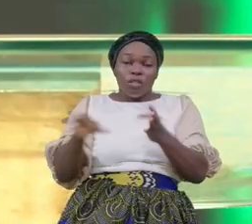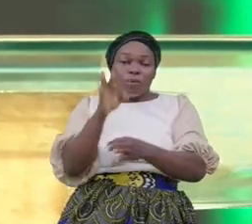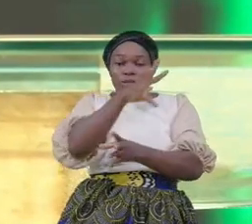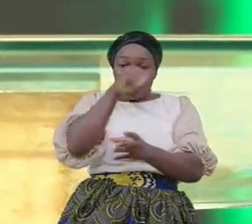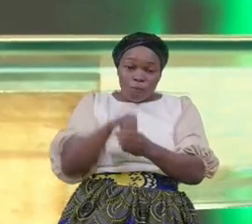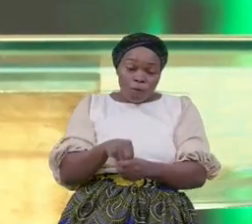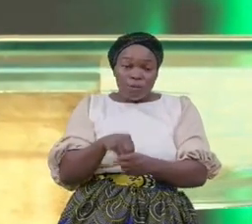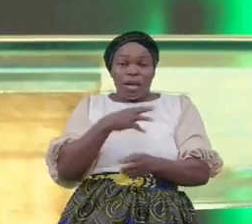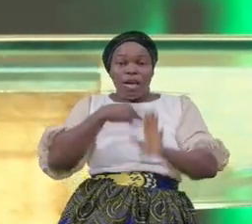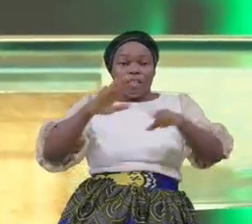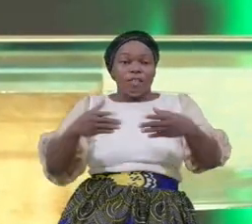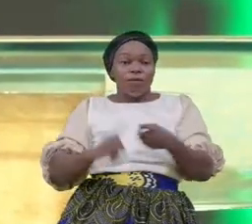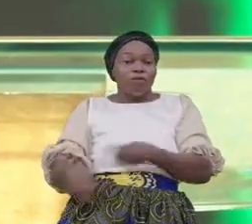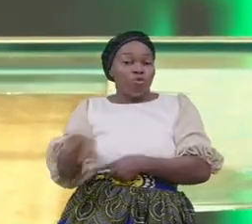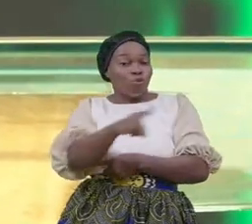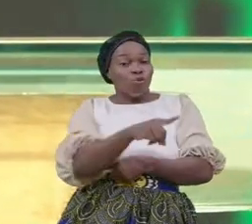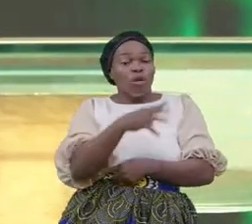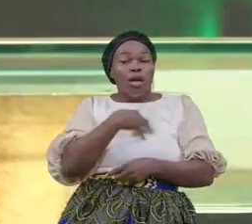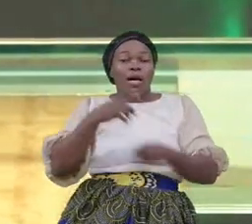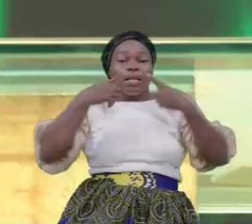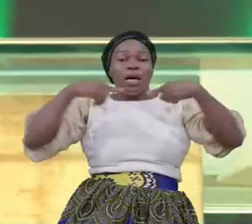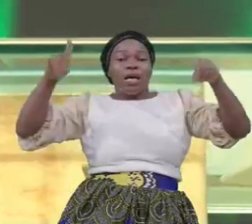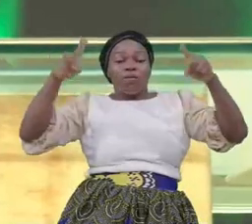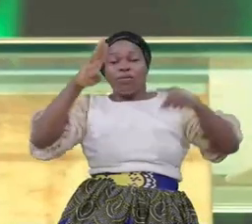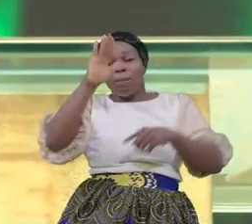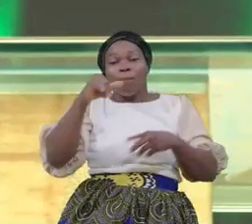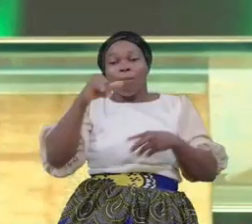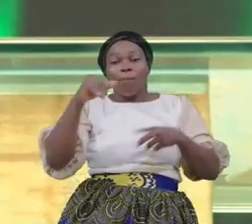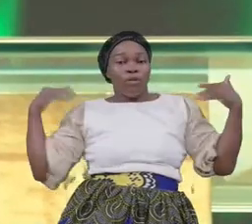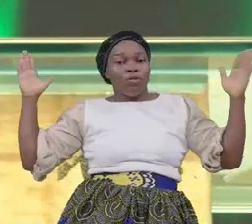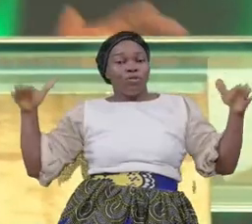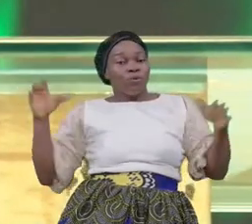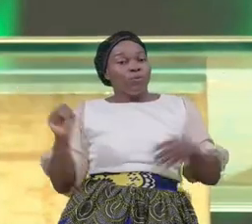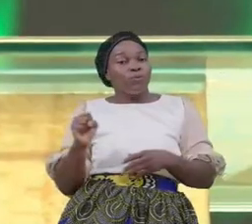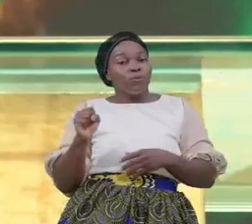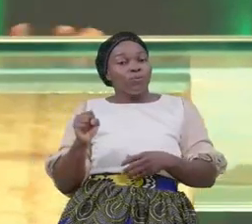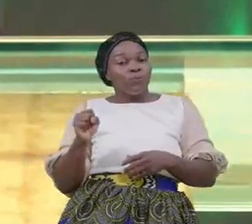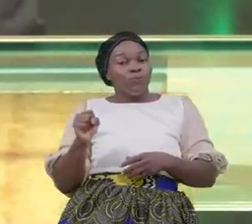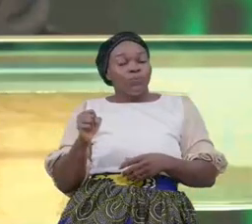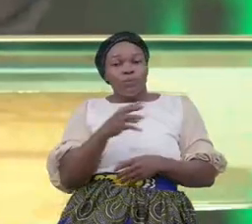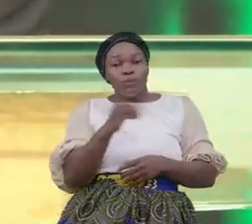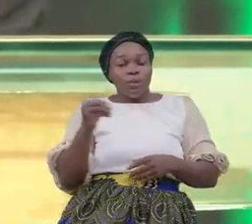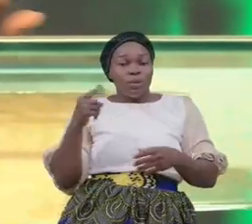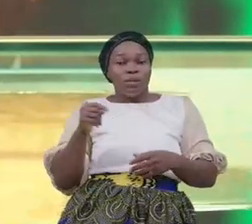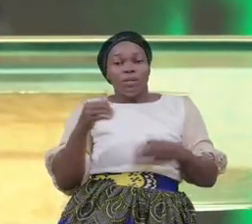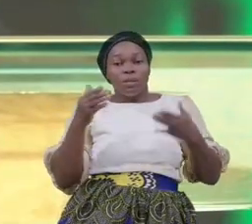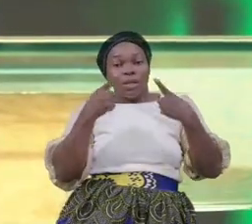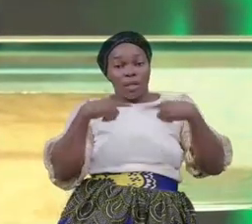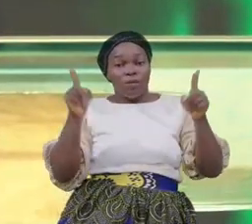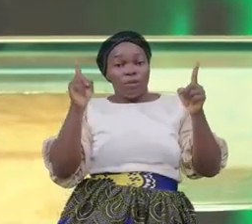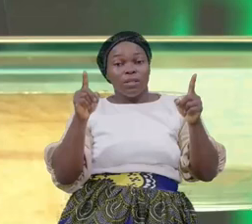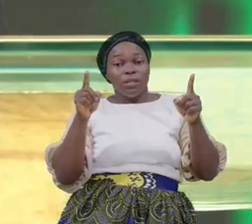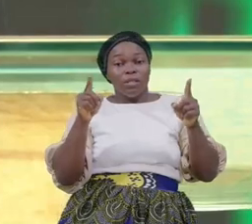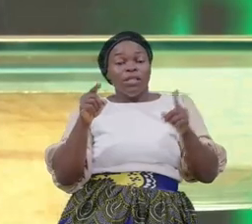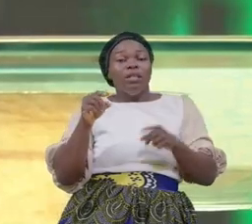vous l'ai donné. Alors, c'était annoncé par les anges. C'était annoncé par les anges. Et c'est annoncé, ils ont